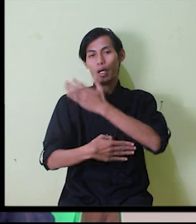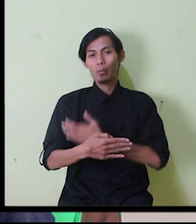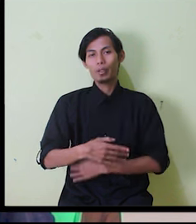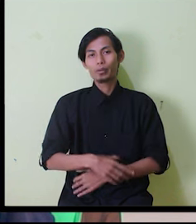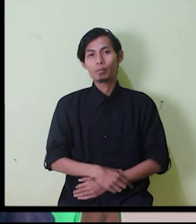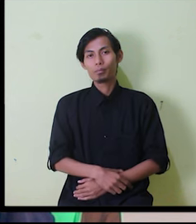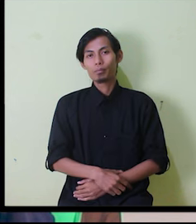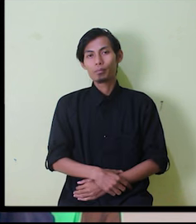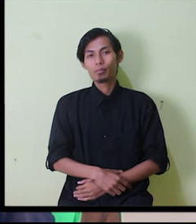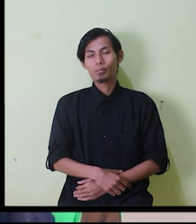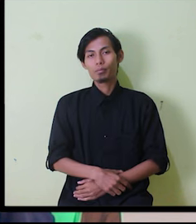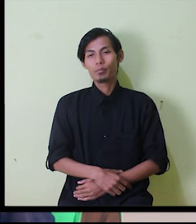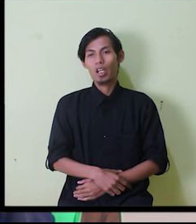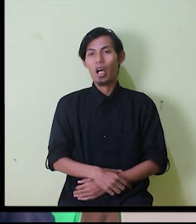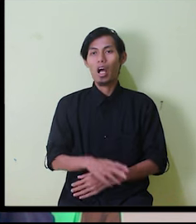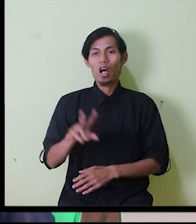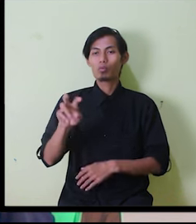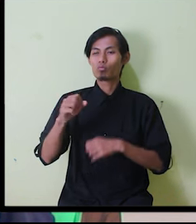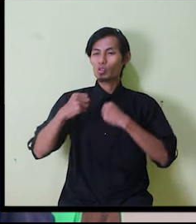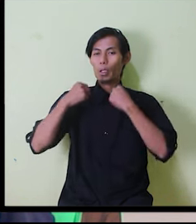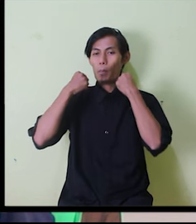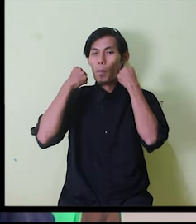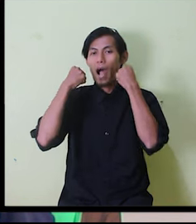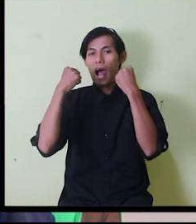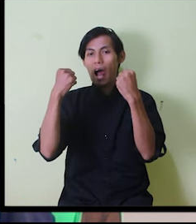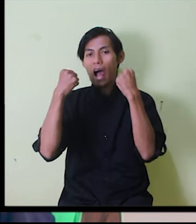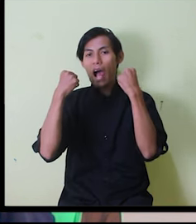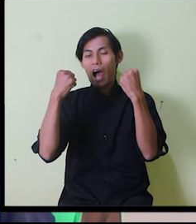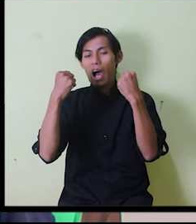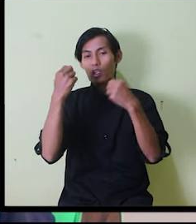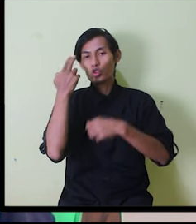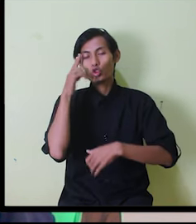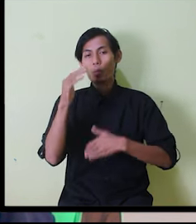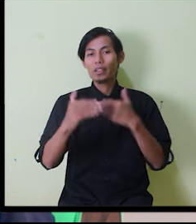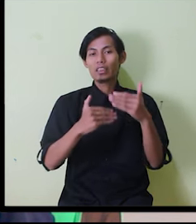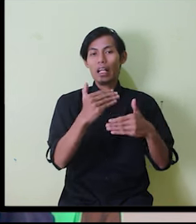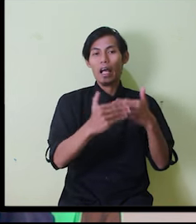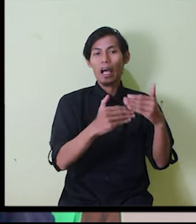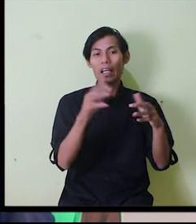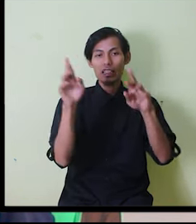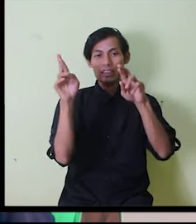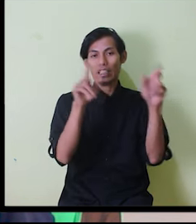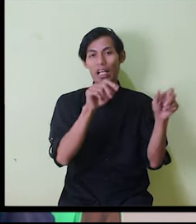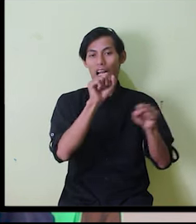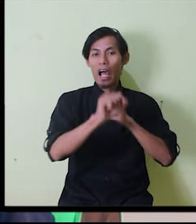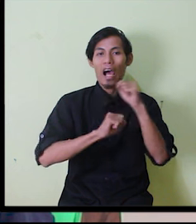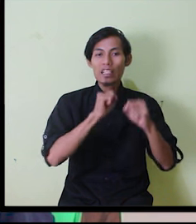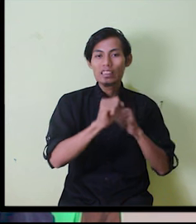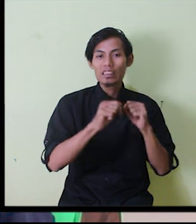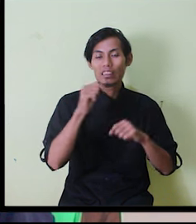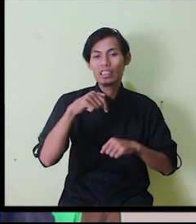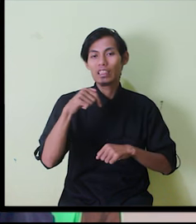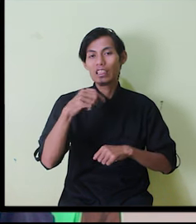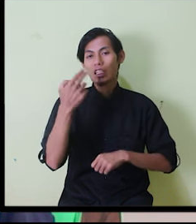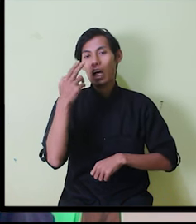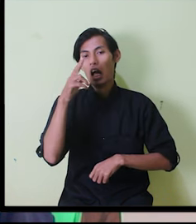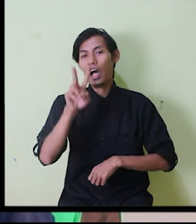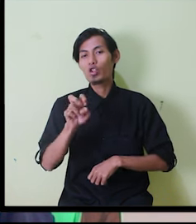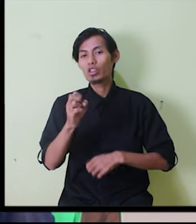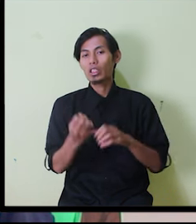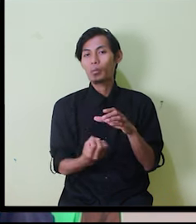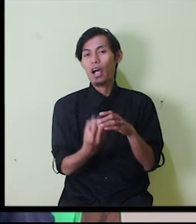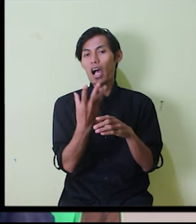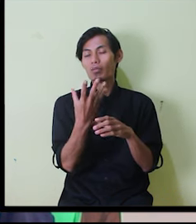di faabel jangan patah semangat untuk menjalankan rencana aksi ini terus dikembangkan mungkin